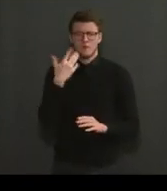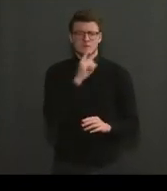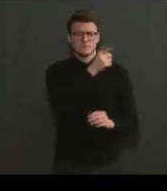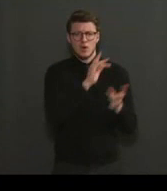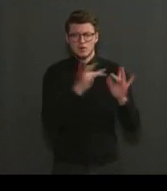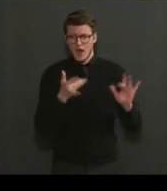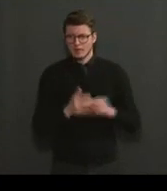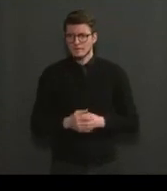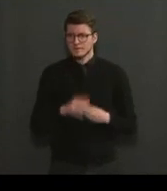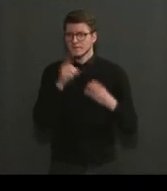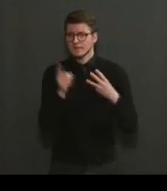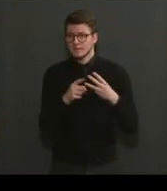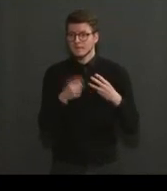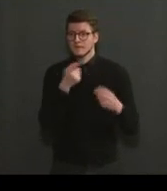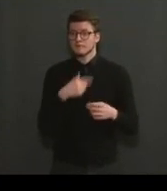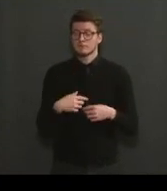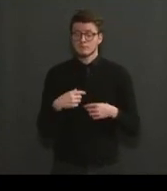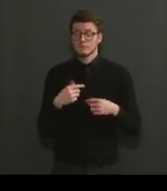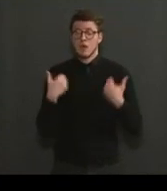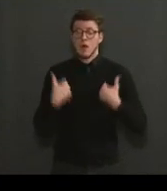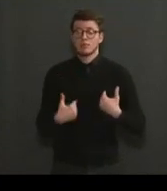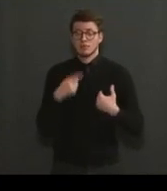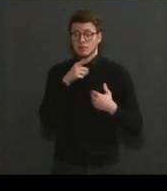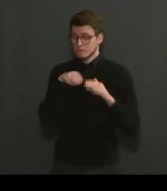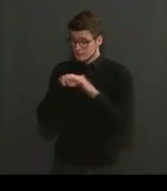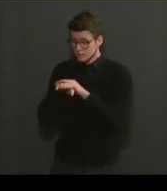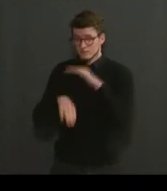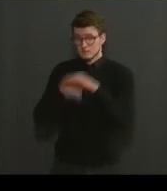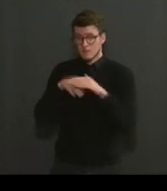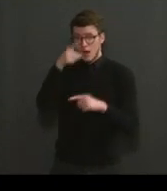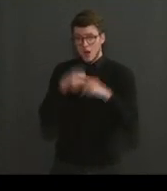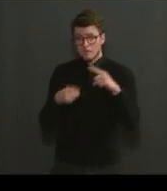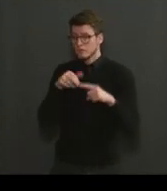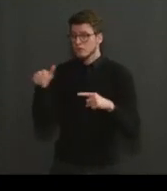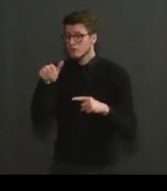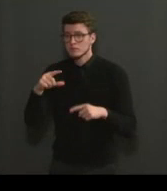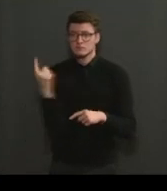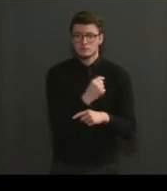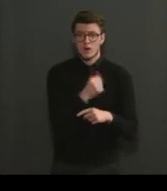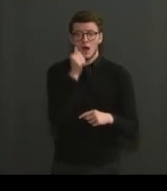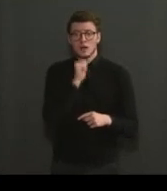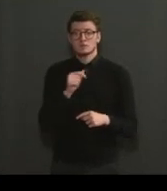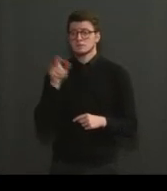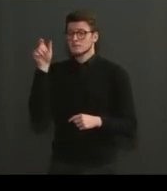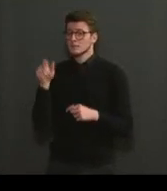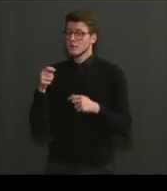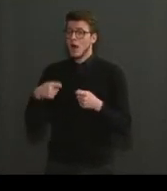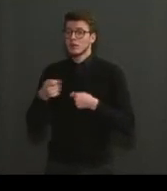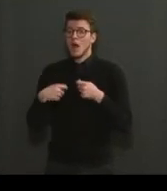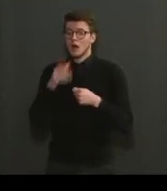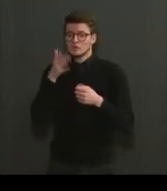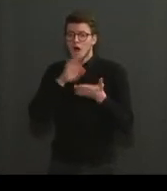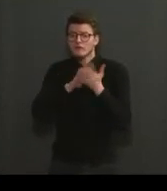maximaal 30 minuten aanwezig zijn in de winkel. Indien de handelaar op afspraak werkt, geldt deze tijdsbeperking echt